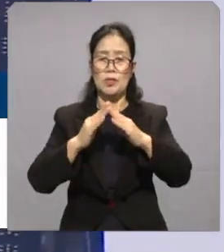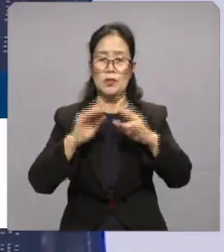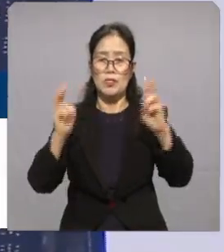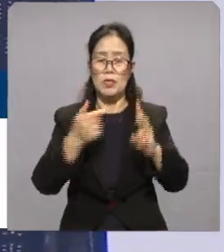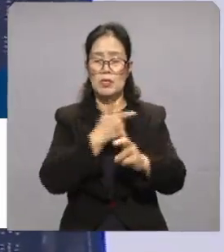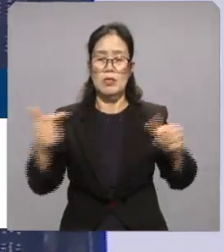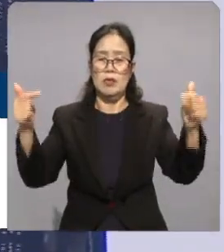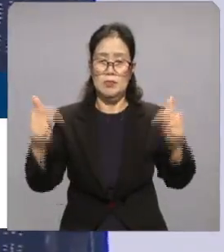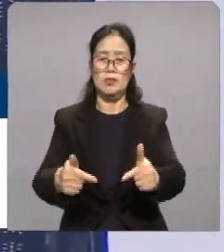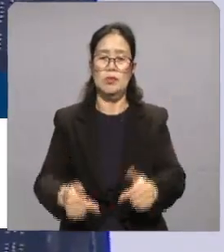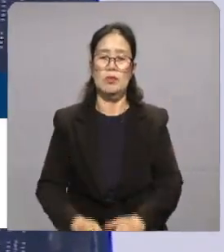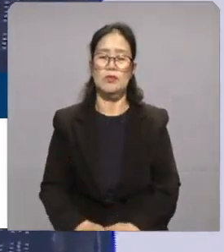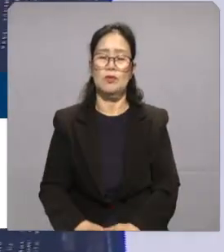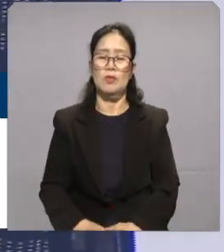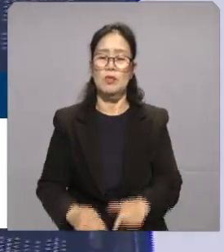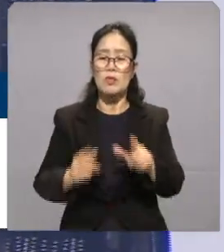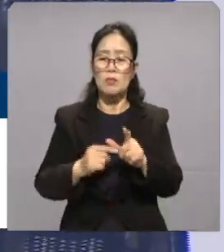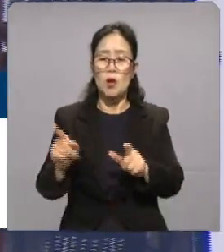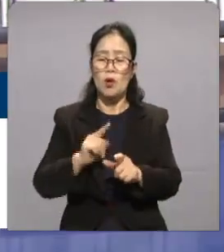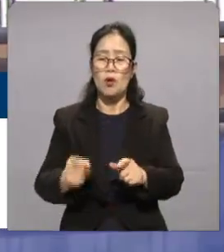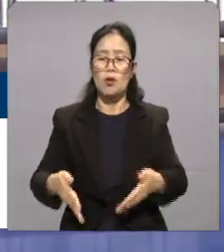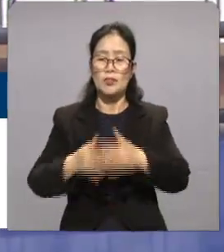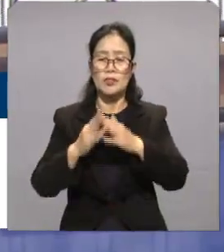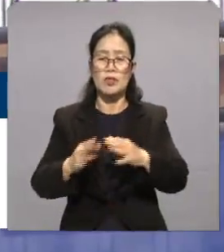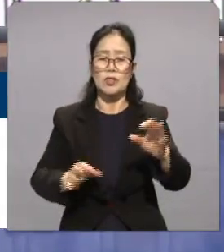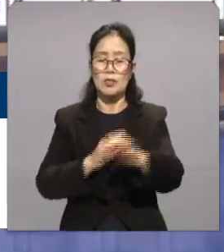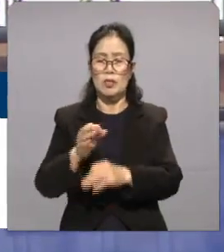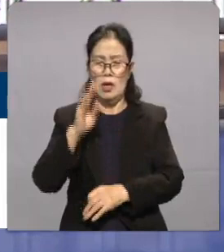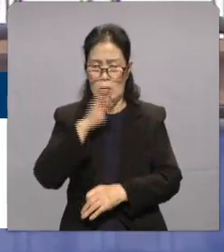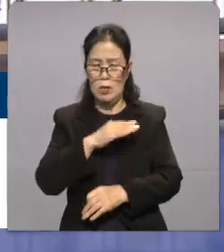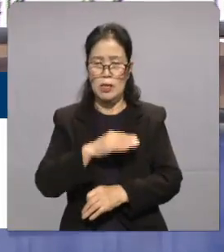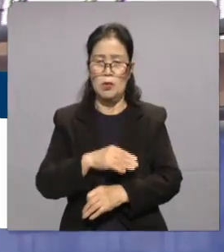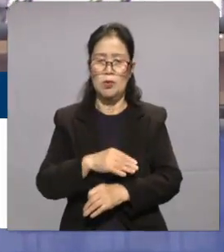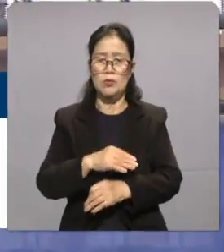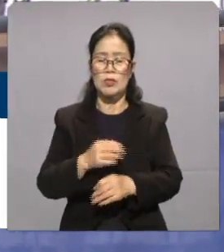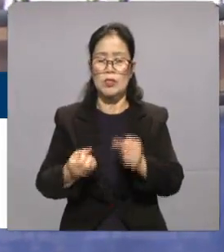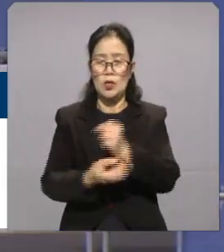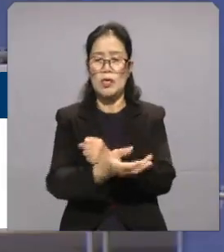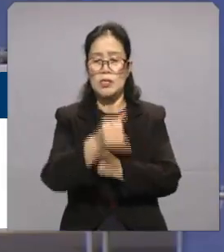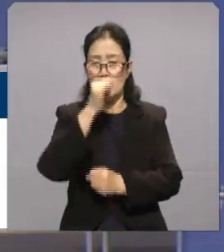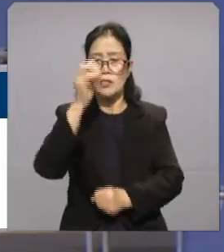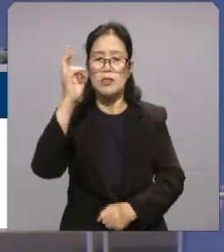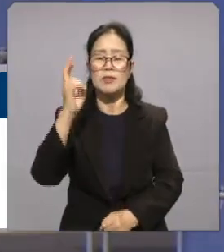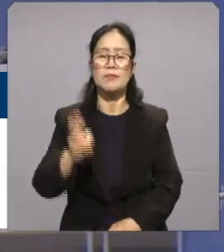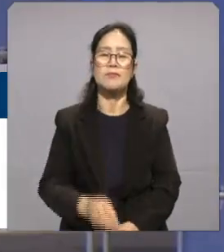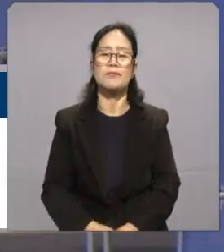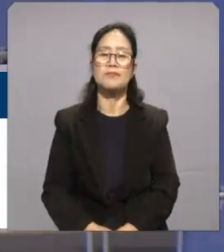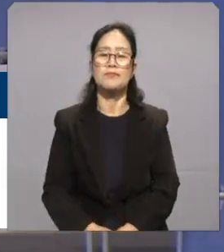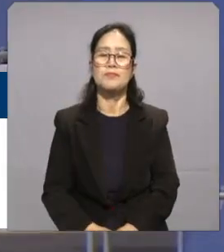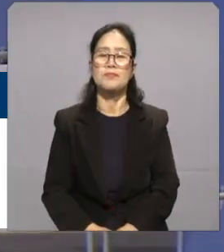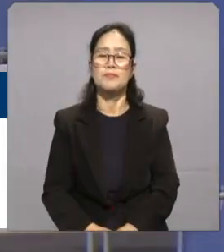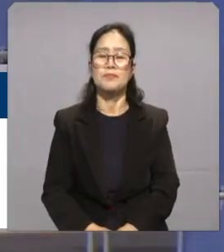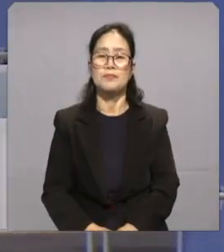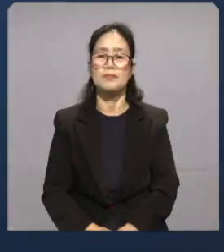감소를 했거든요. 근데 이제 이 부분은 뭐 아무래도 건설 경기 악화라든지 이런 부분이 영향을 미치지 않나 그렇게 좀